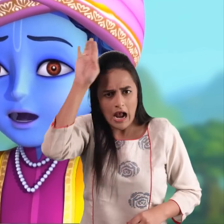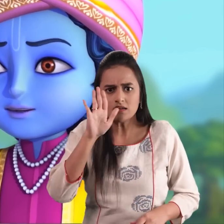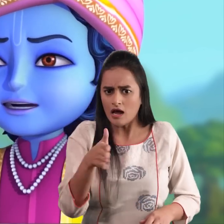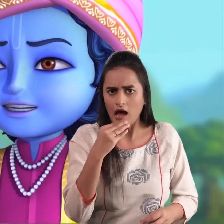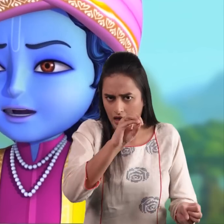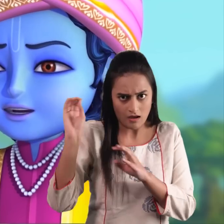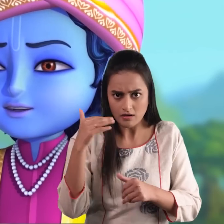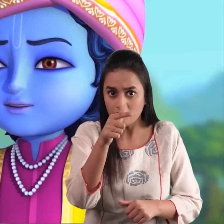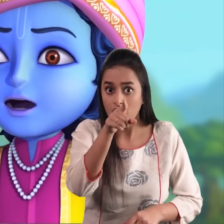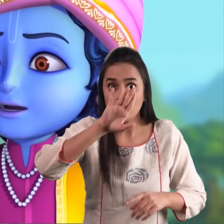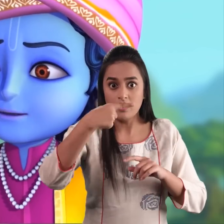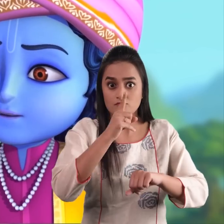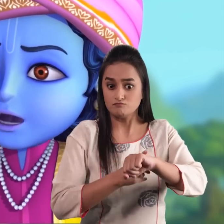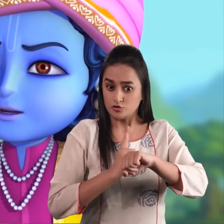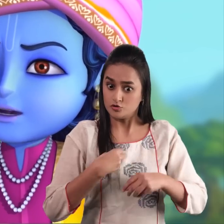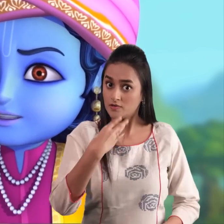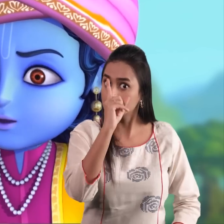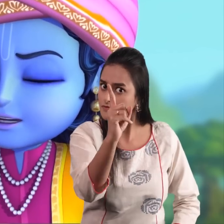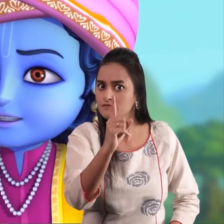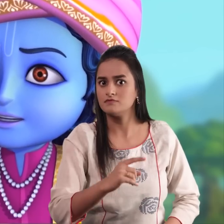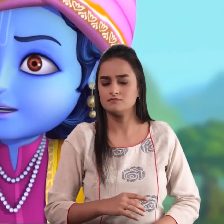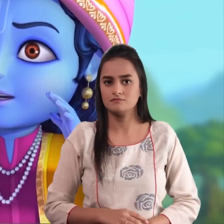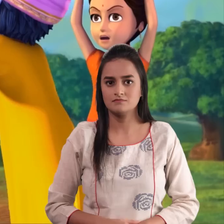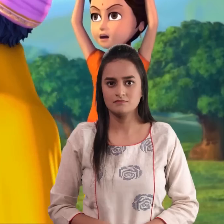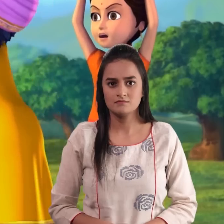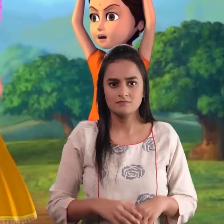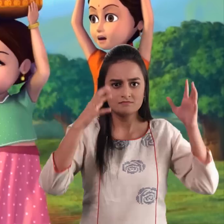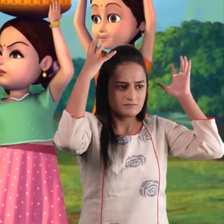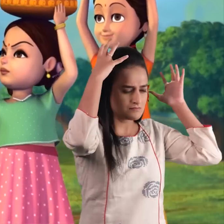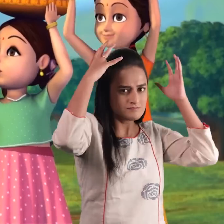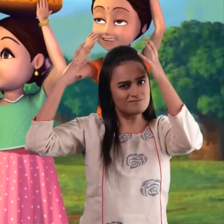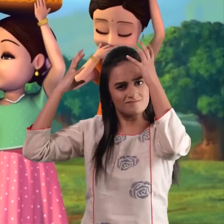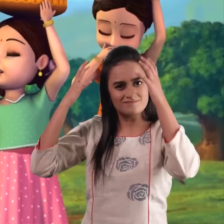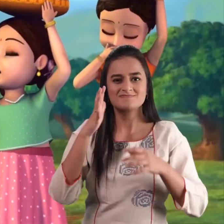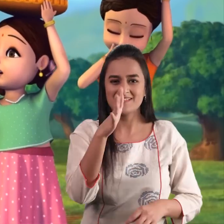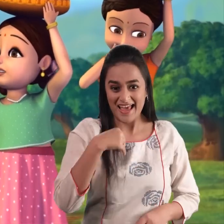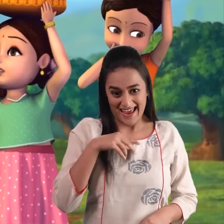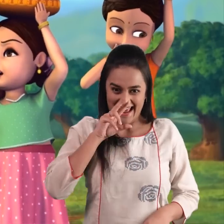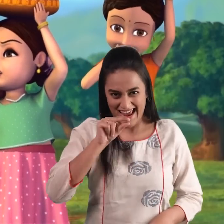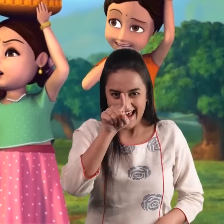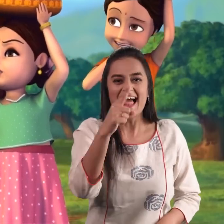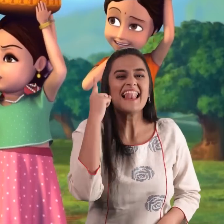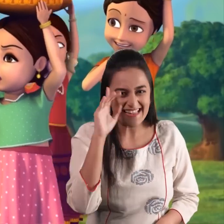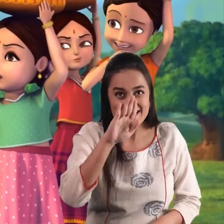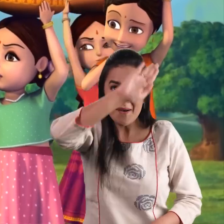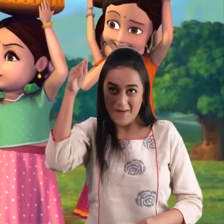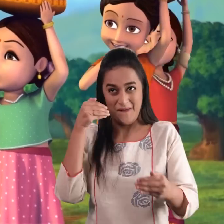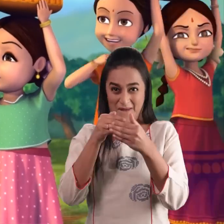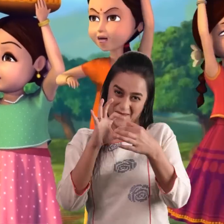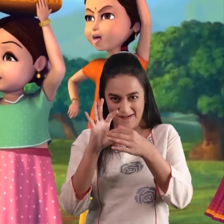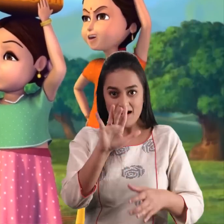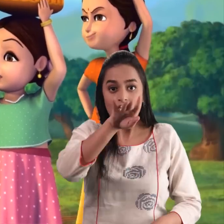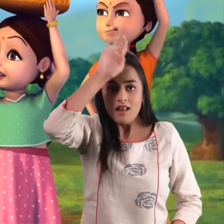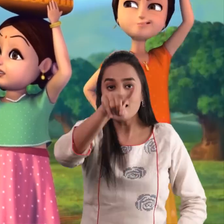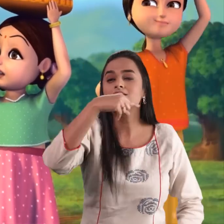मेरा मतलब राज्य का कर, तो तुम्हें बड़ा दंड भोगना पड़ेगा। हमारी बात भी सुन लो राजदूत जी।